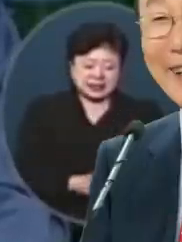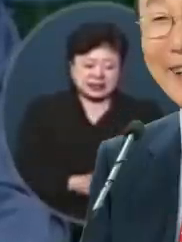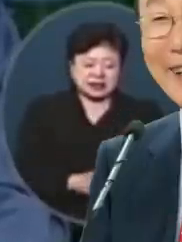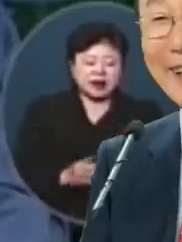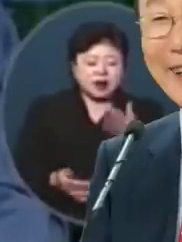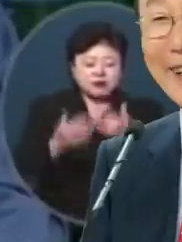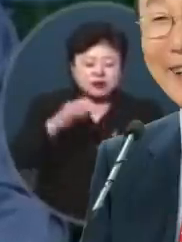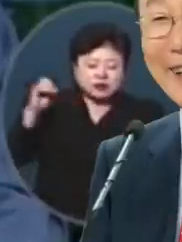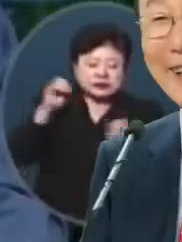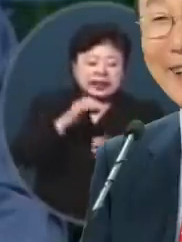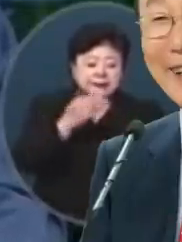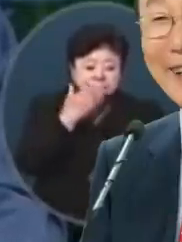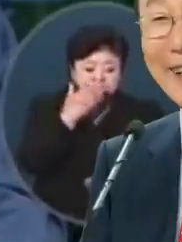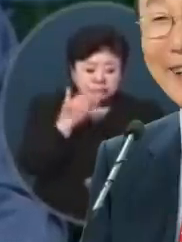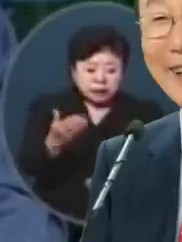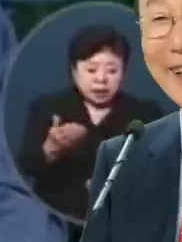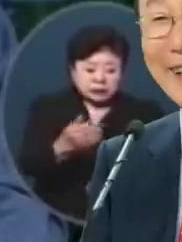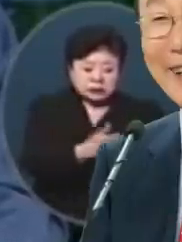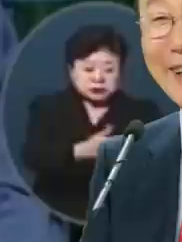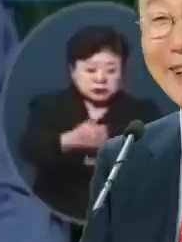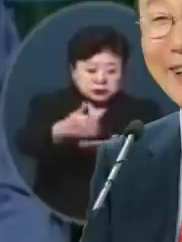불로 응답하는 신을